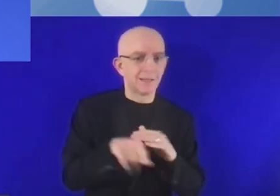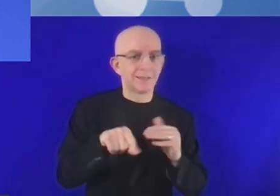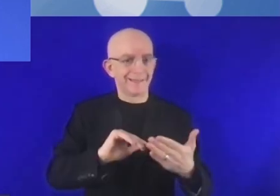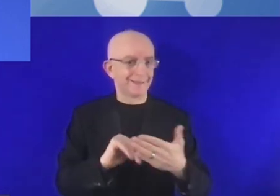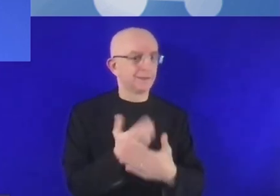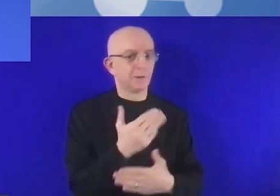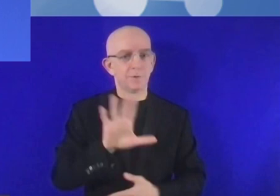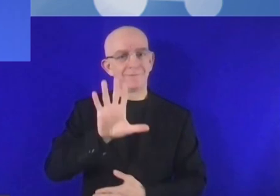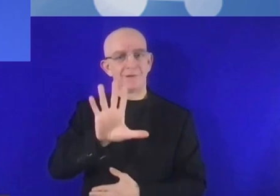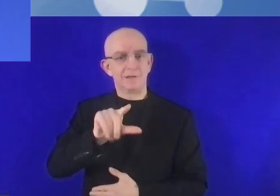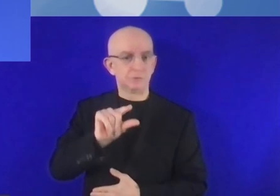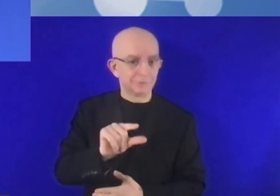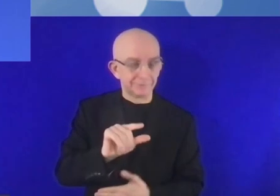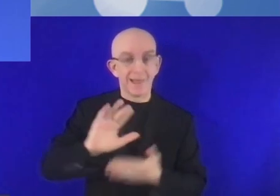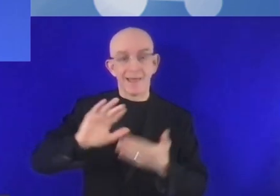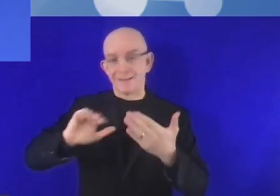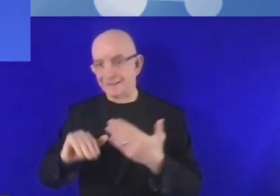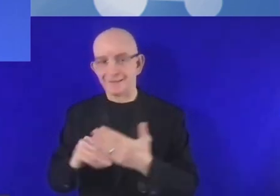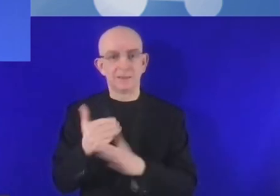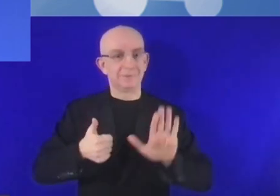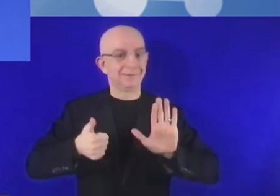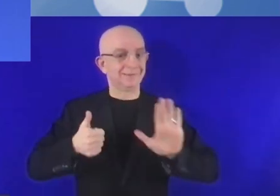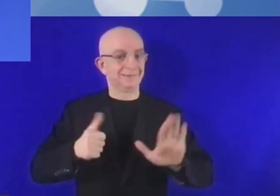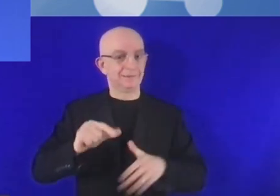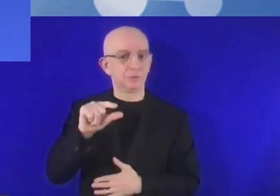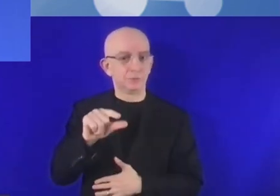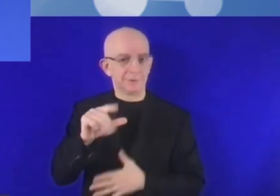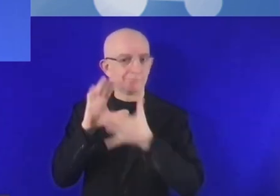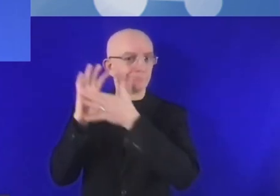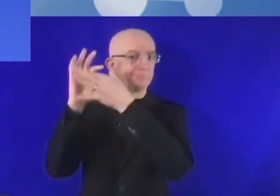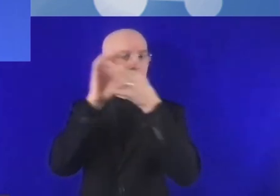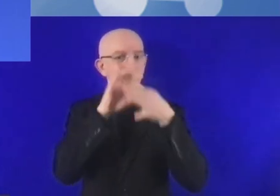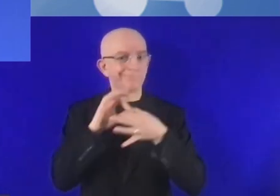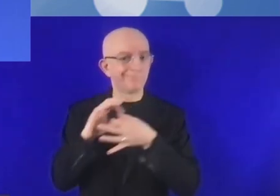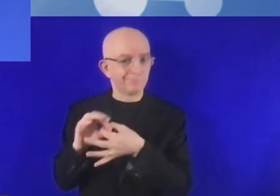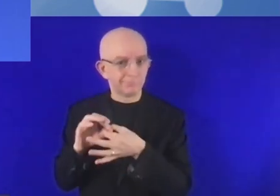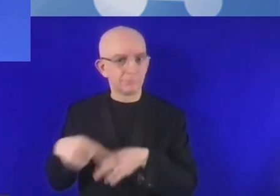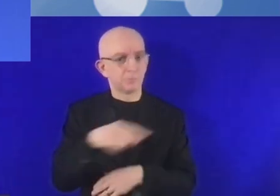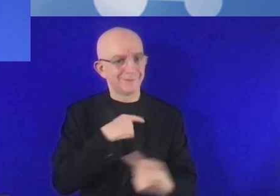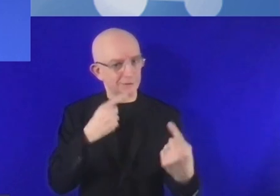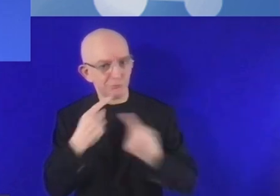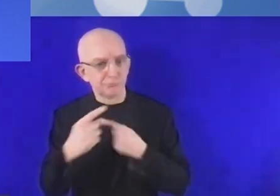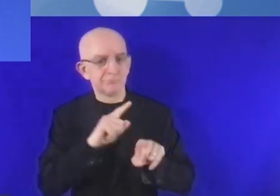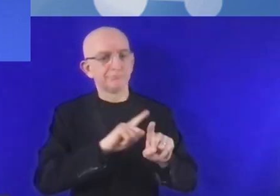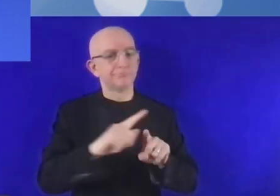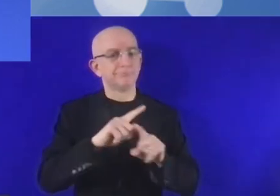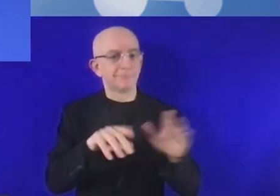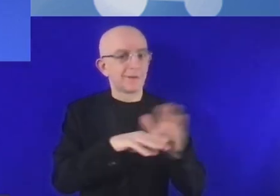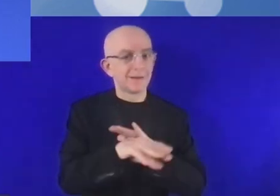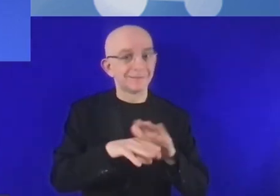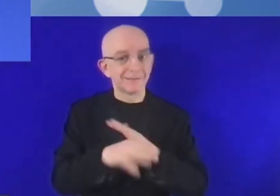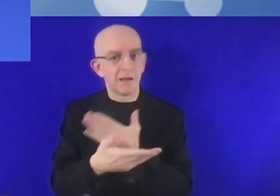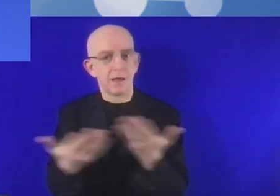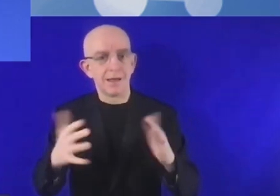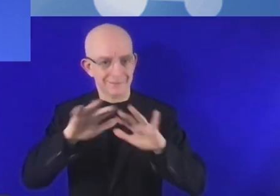w panelach, to usługi świata cyfrowego, zarówno usługi świadczone przez administrację, jak i usługi